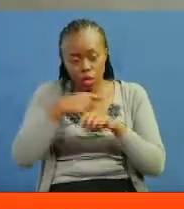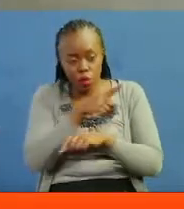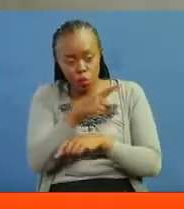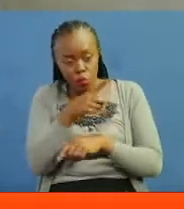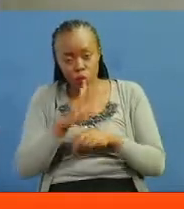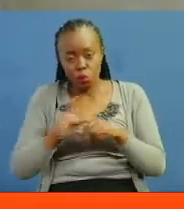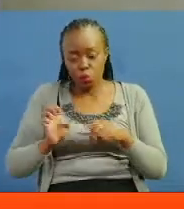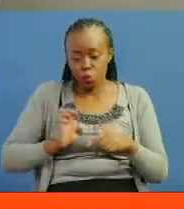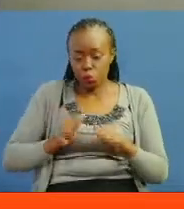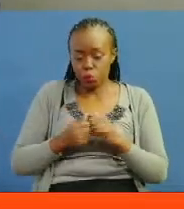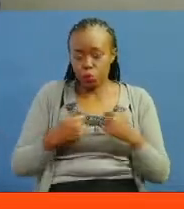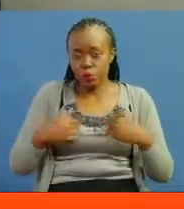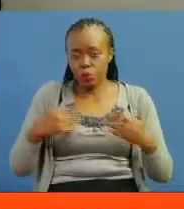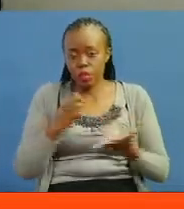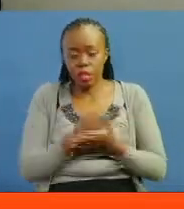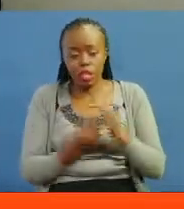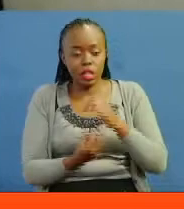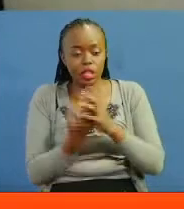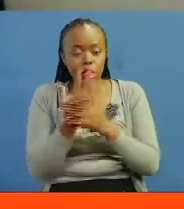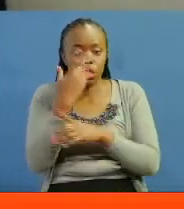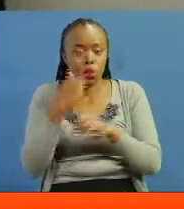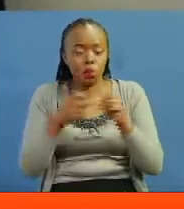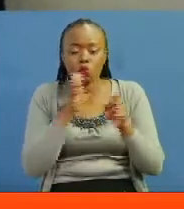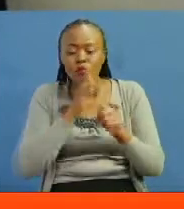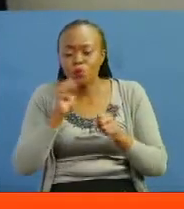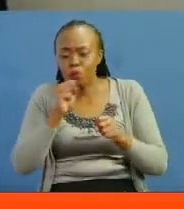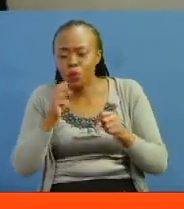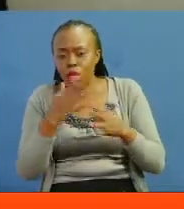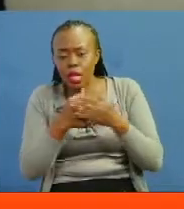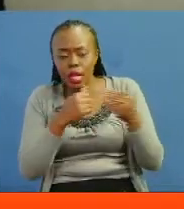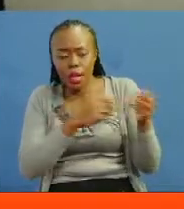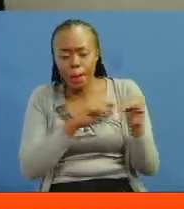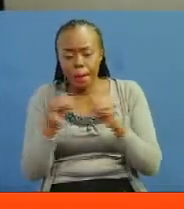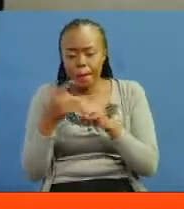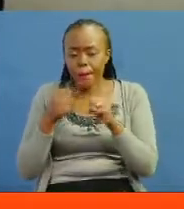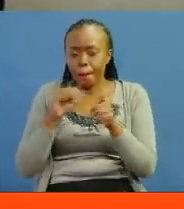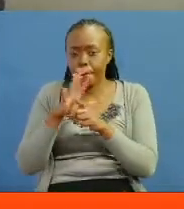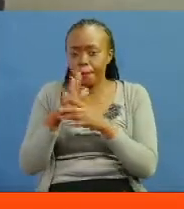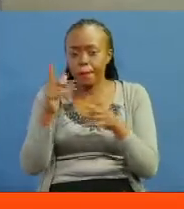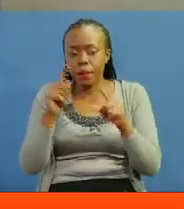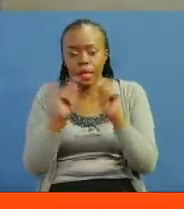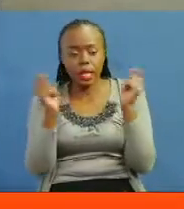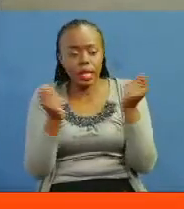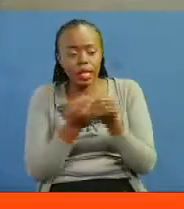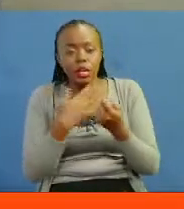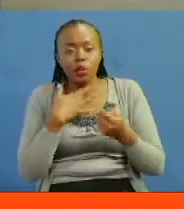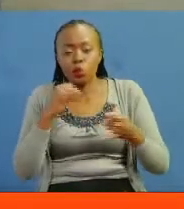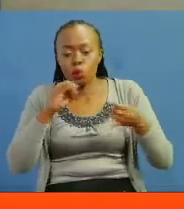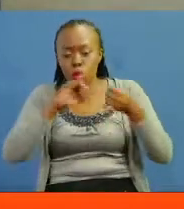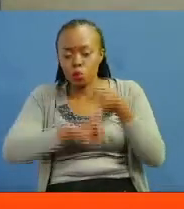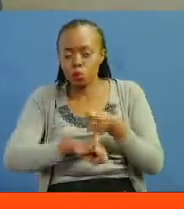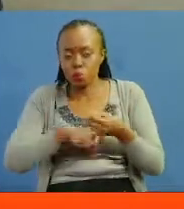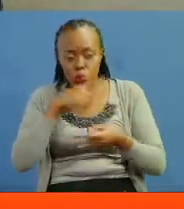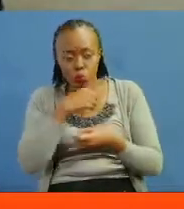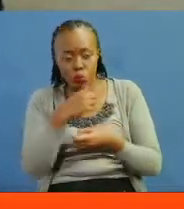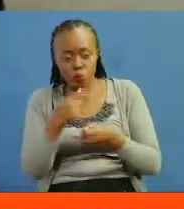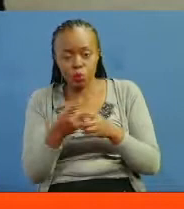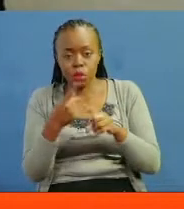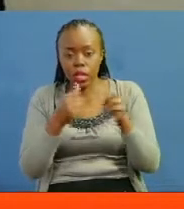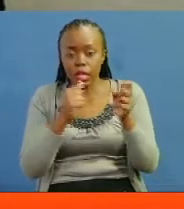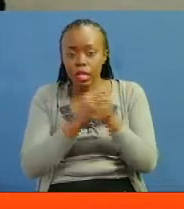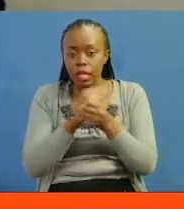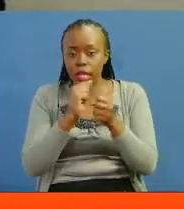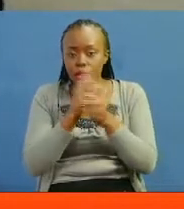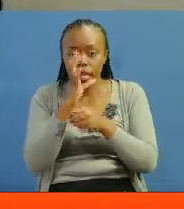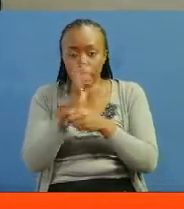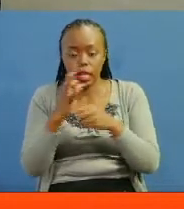amekuwa akilelewa na nyanyake Dama Tsuma baada ya kutoroka kwao kufuatia jaribio la babake kutaka kumuoza akiwa darasa la 3